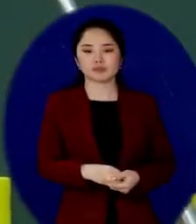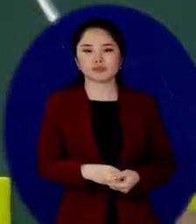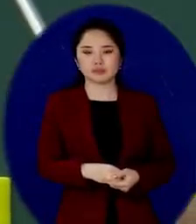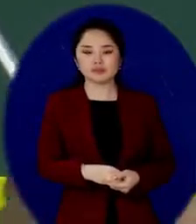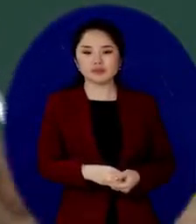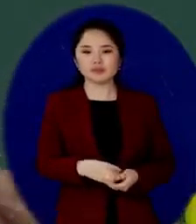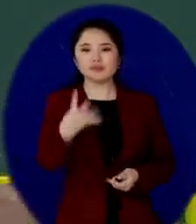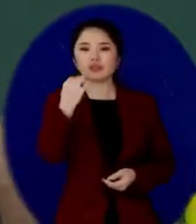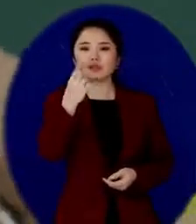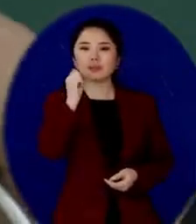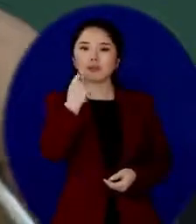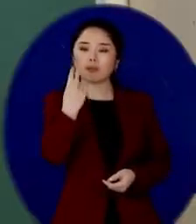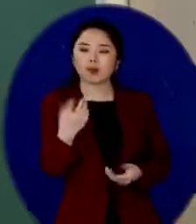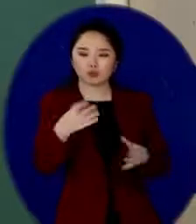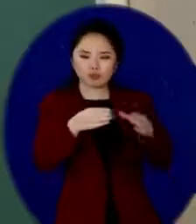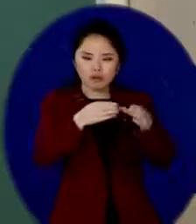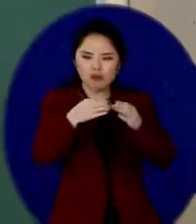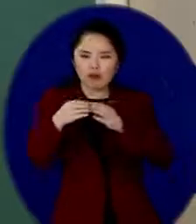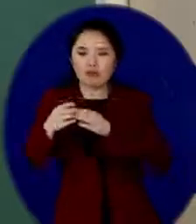Тэгвэл хэдэн багц үүсэх вэ?